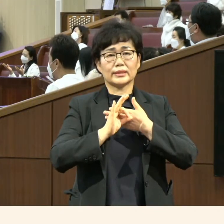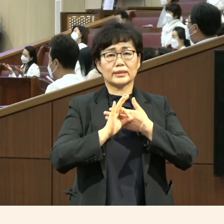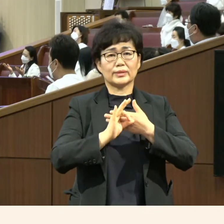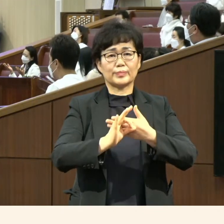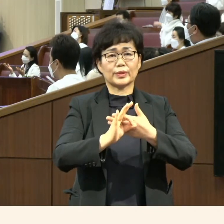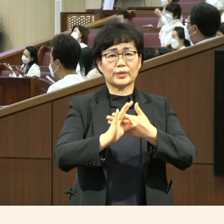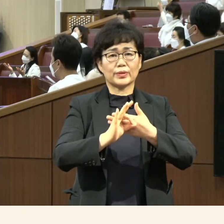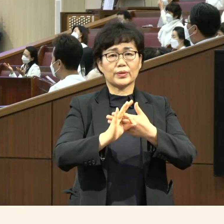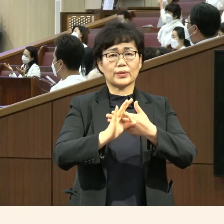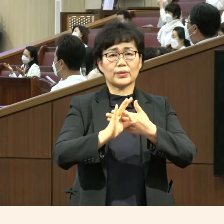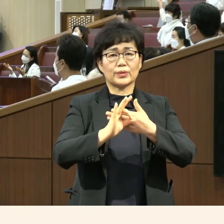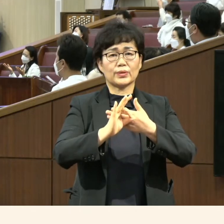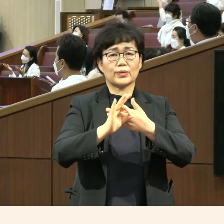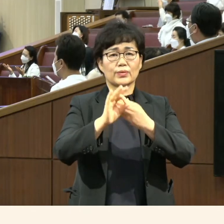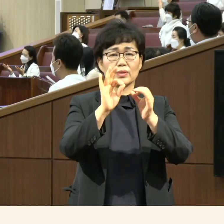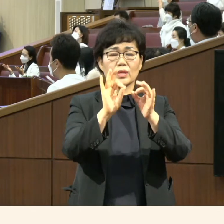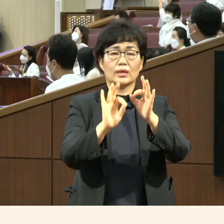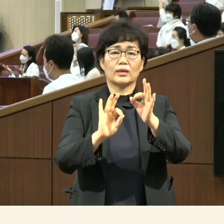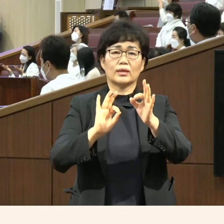아니면